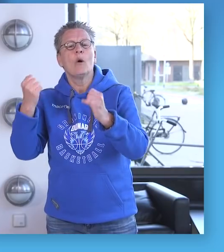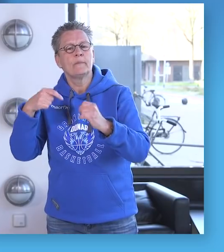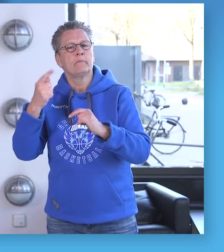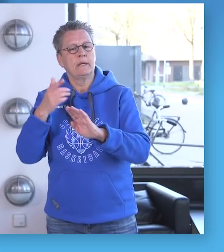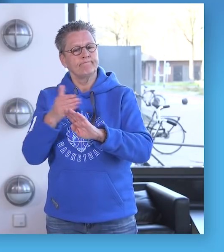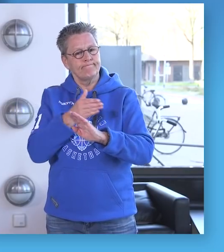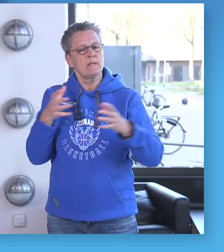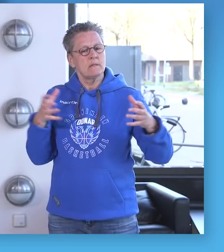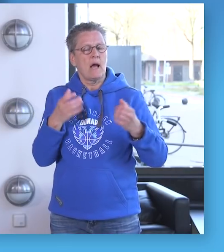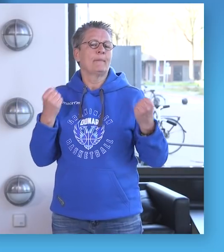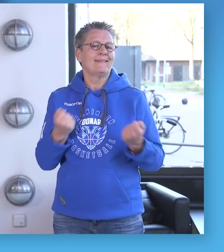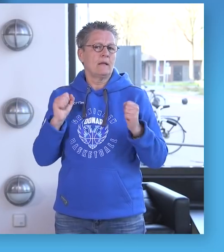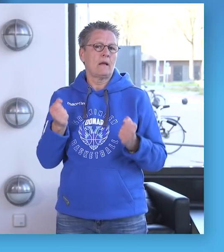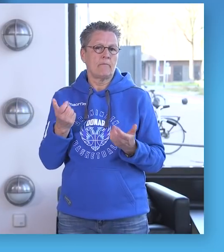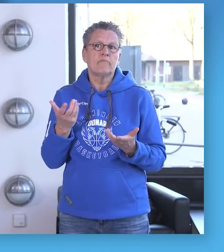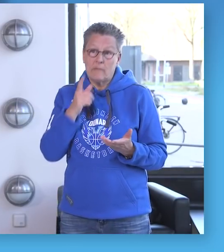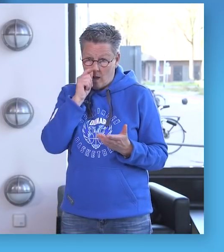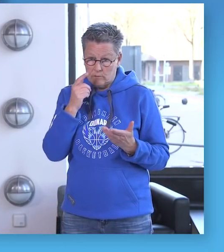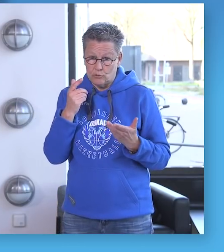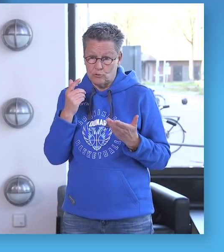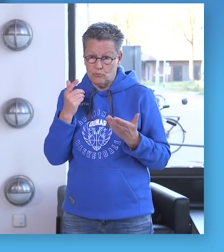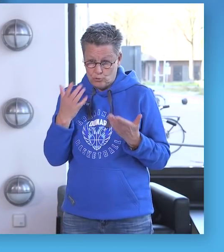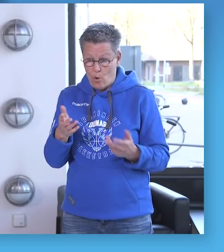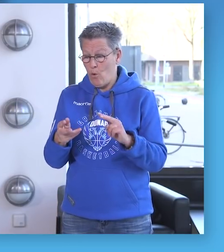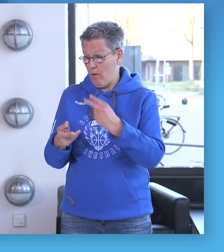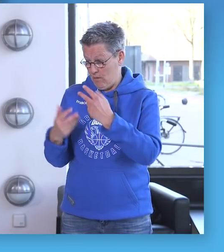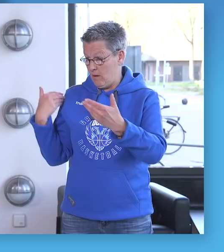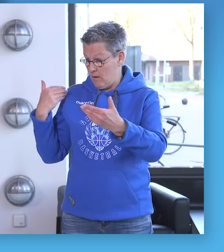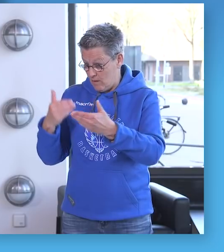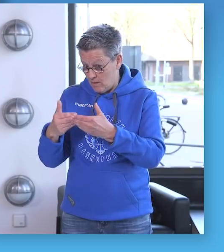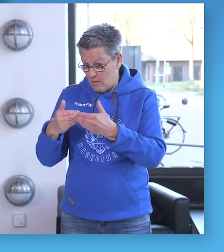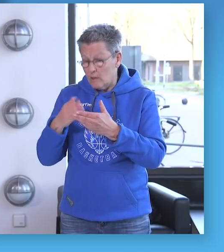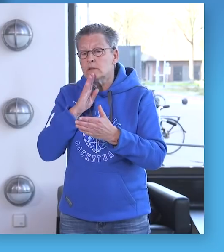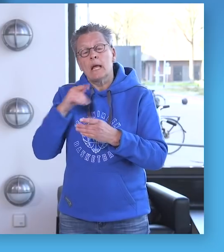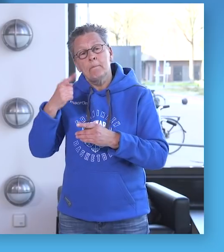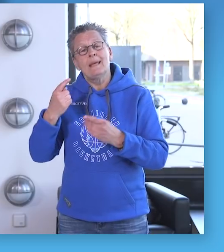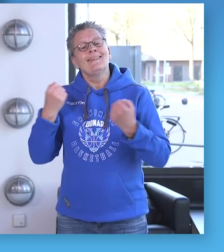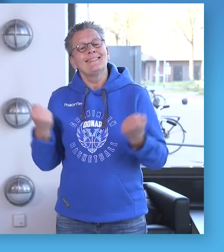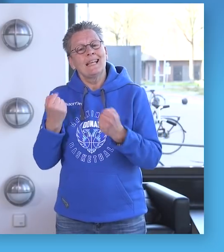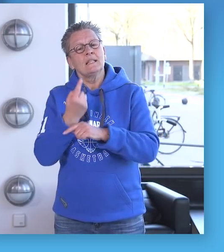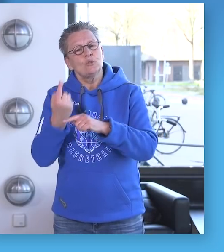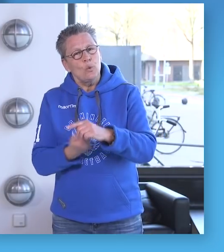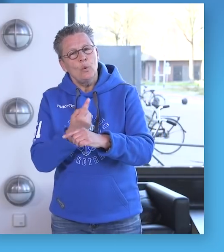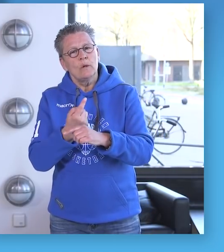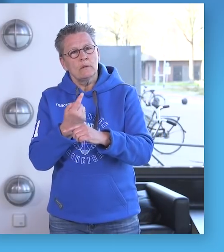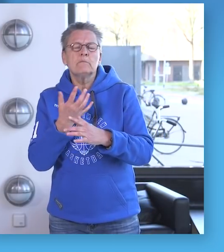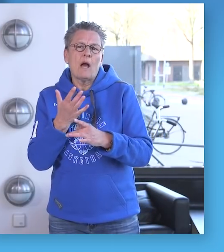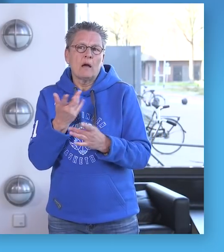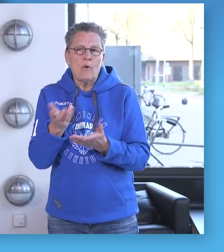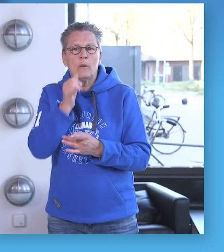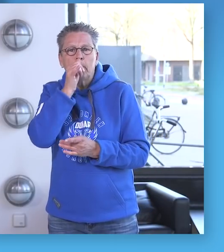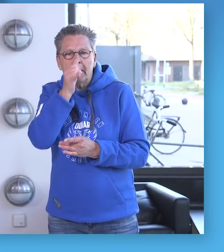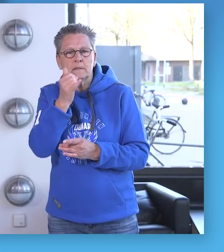Dus ik denk inderdaad, als je het zo kijkt, dat het wat meer trainingsuren, gewoon het aantal trainingsuren ontbrak